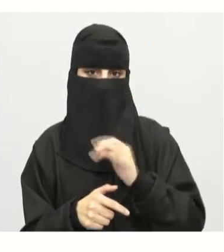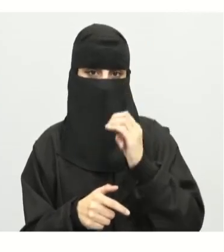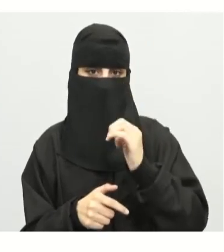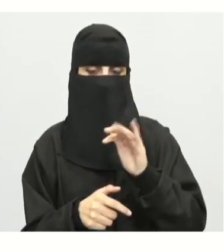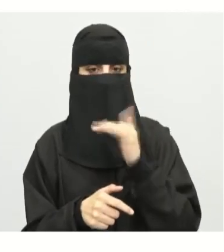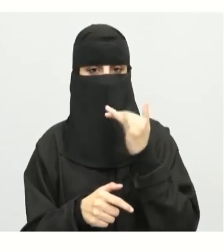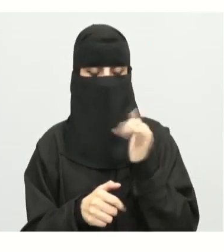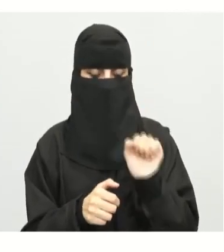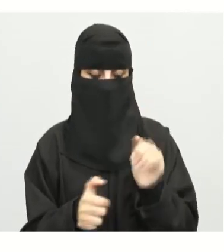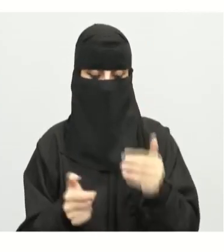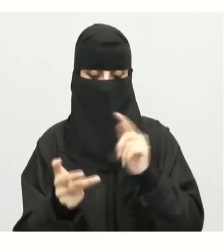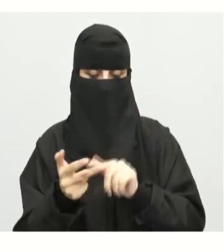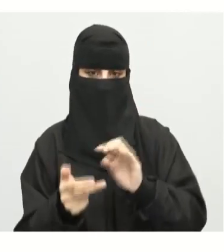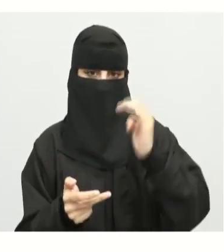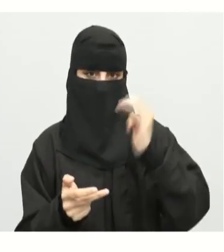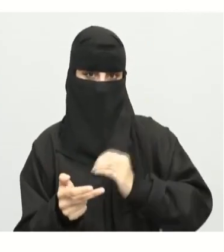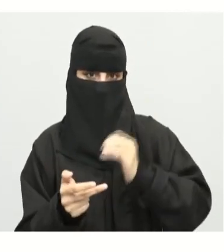ومن الجنوب